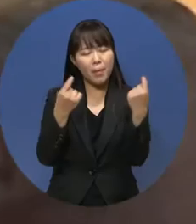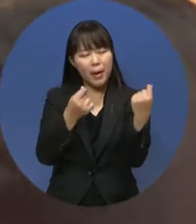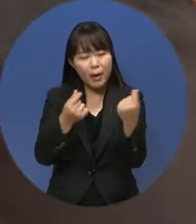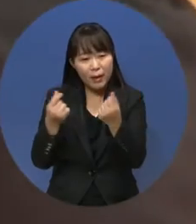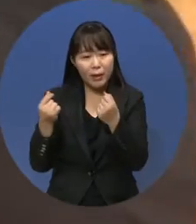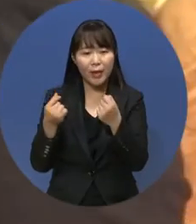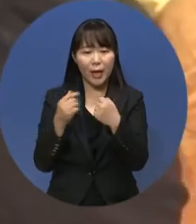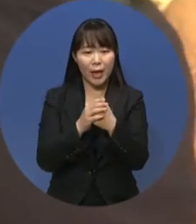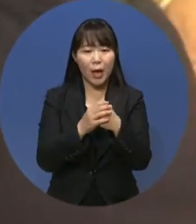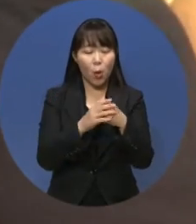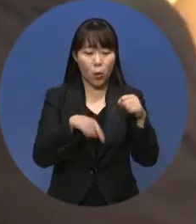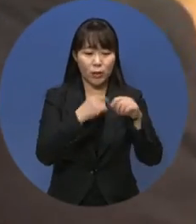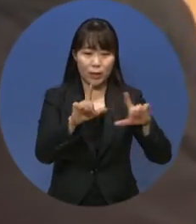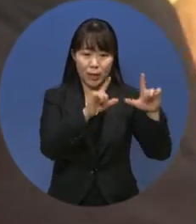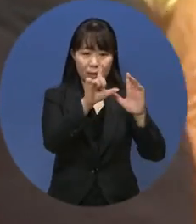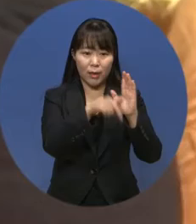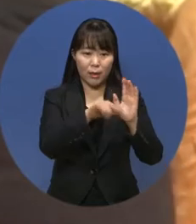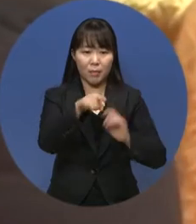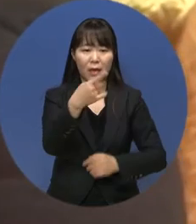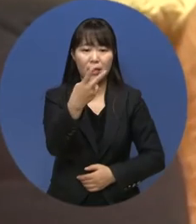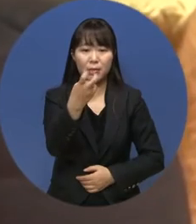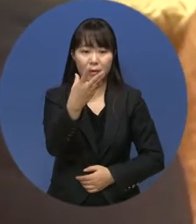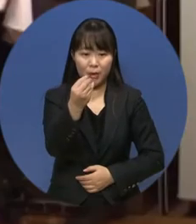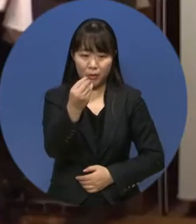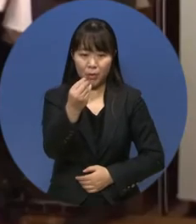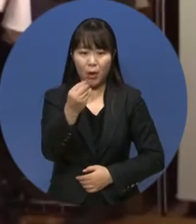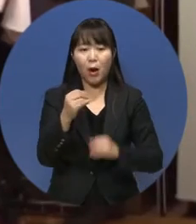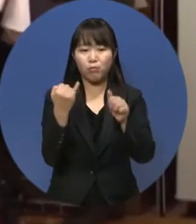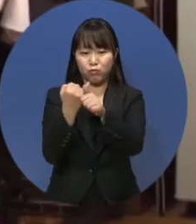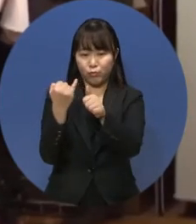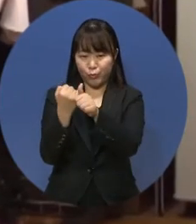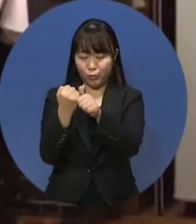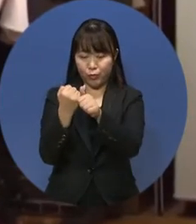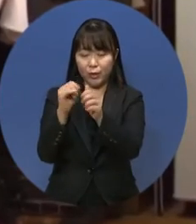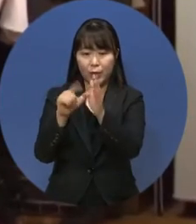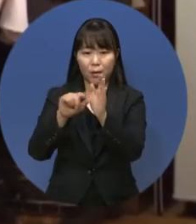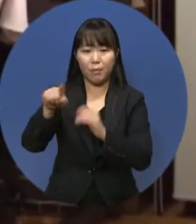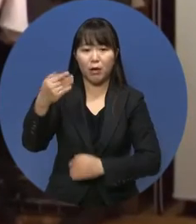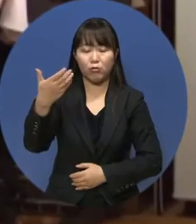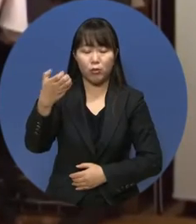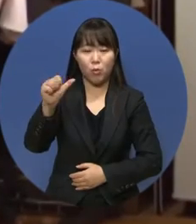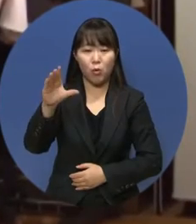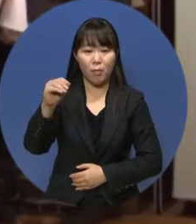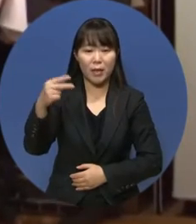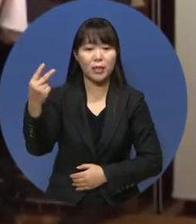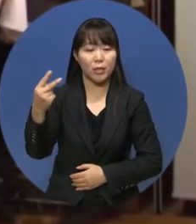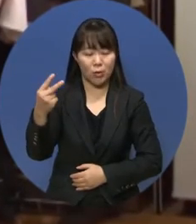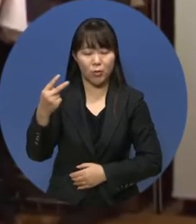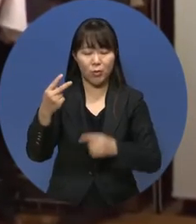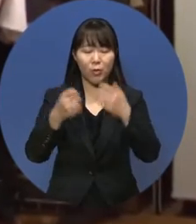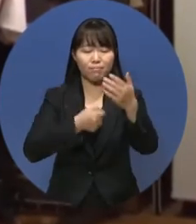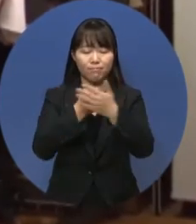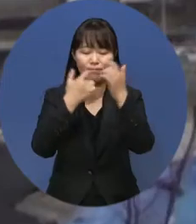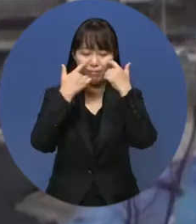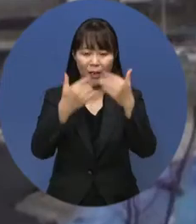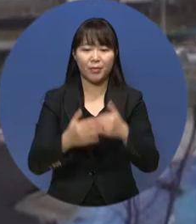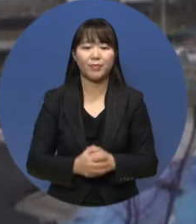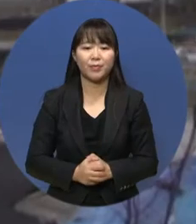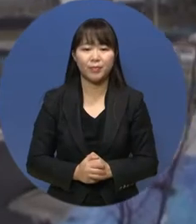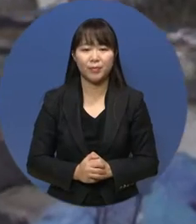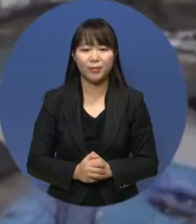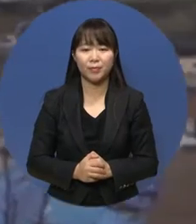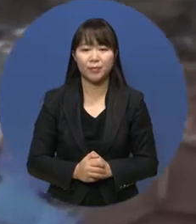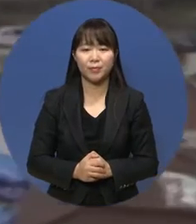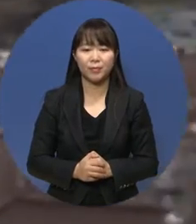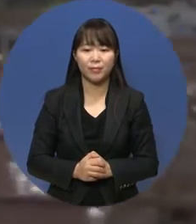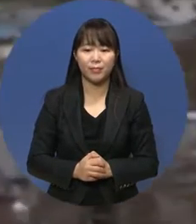단도 까 9기 좀 1,220,000원 부부 가구 기준 190 5만 2천원으로 확정했습니다 복지 tv